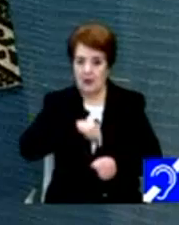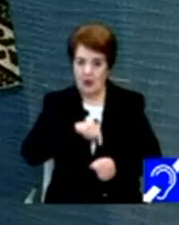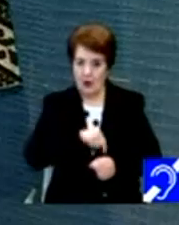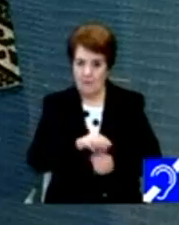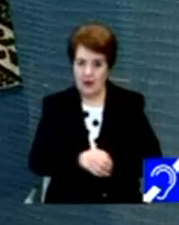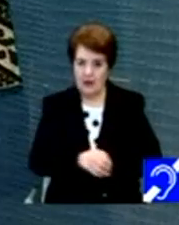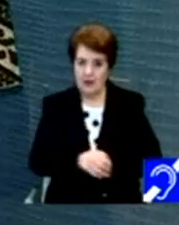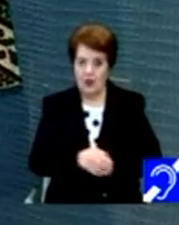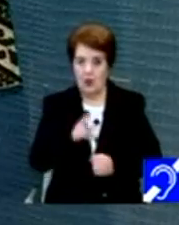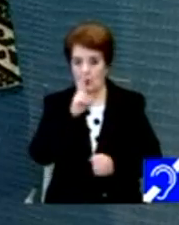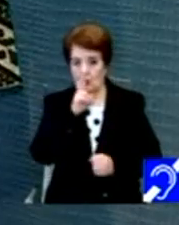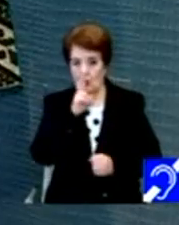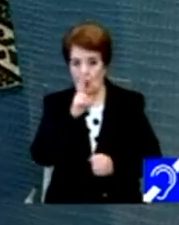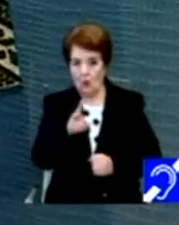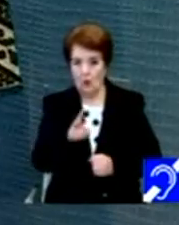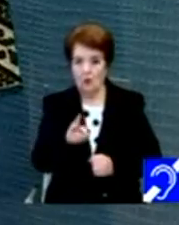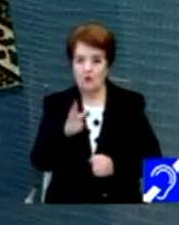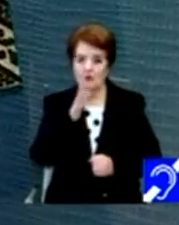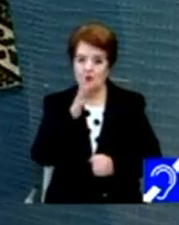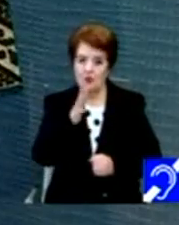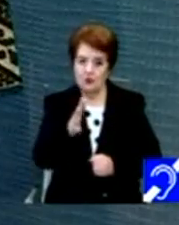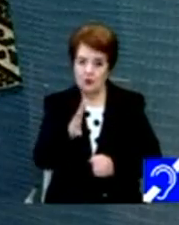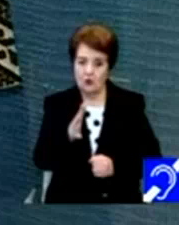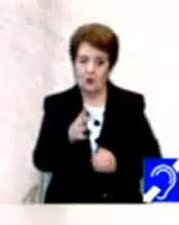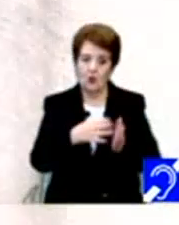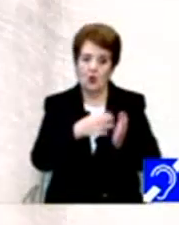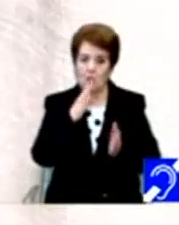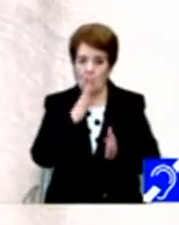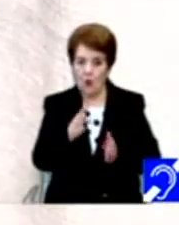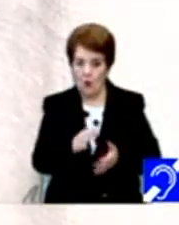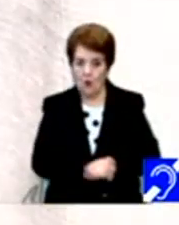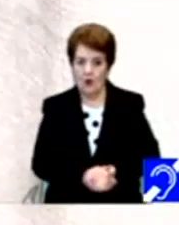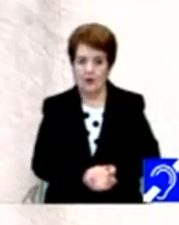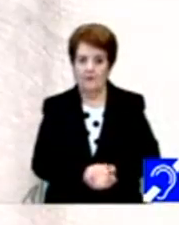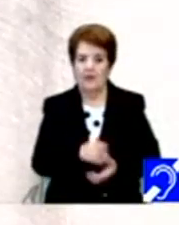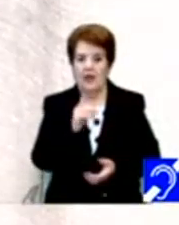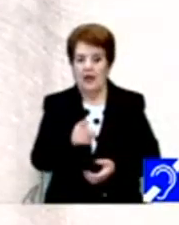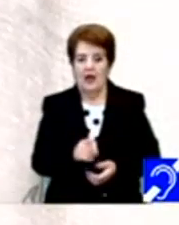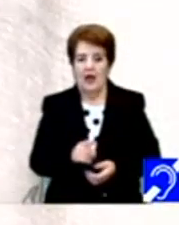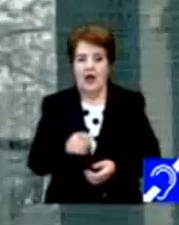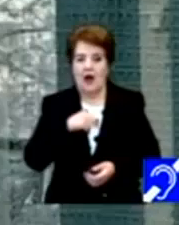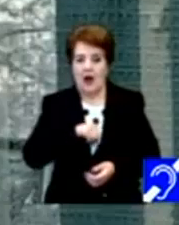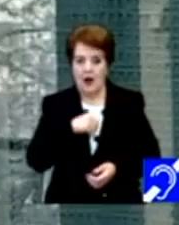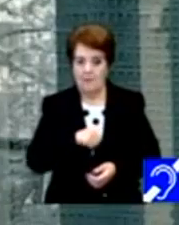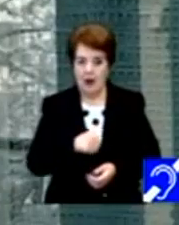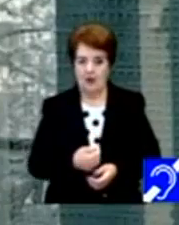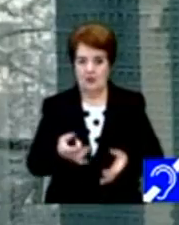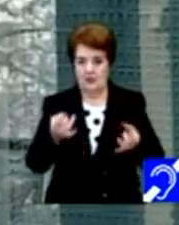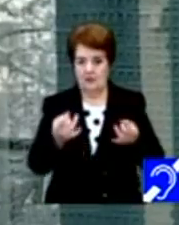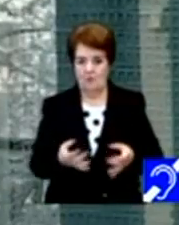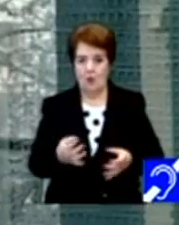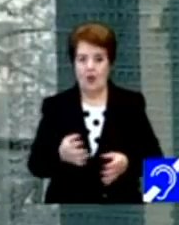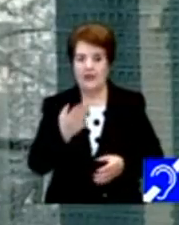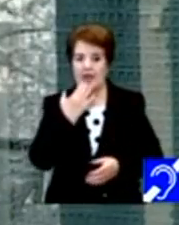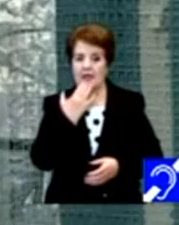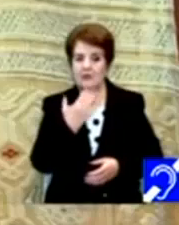la 2 luni la 5 luni, la 9 luni. Cămașa cu altiță reprezintă în primul rând un simbol național, de